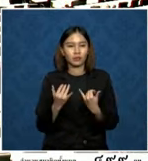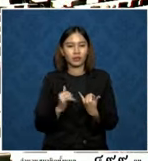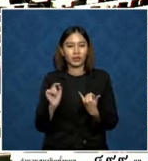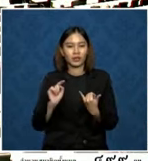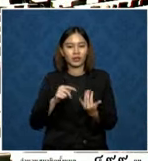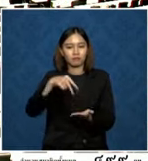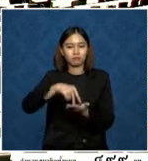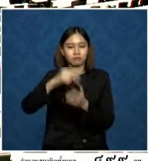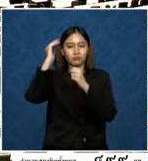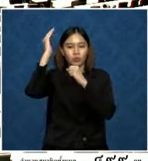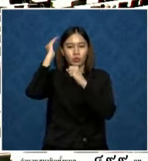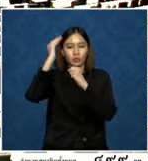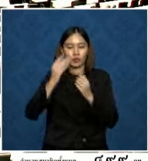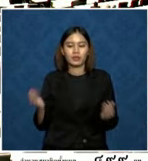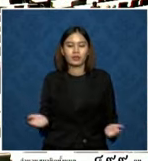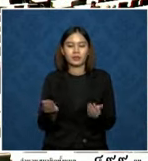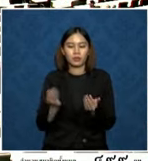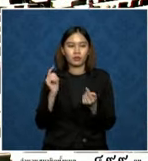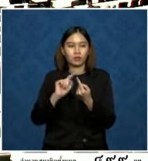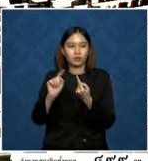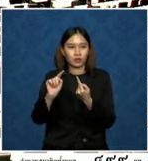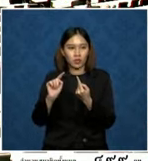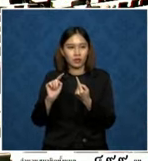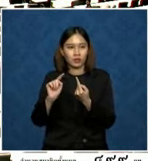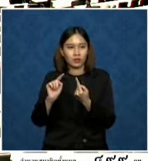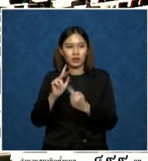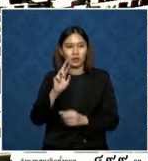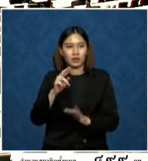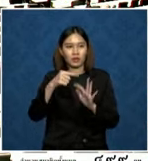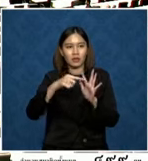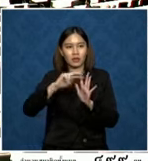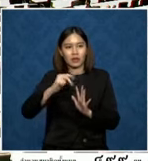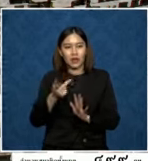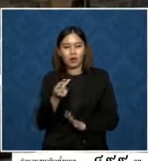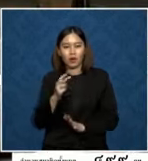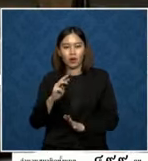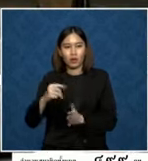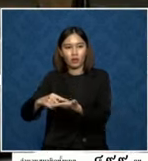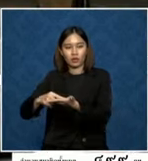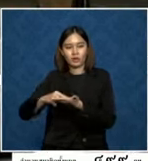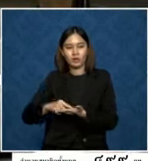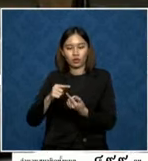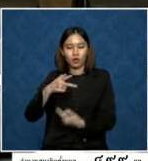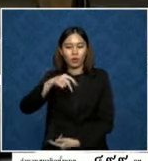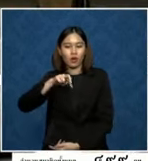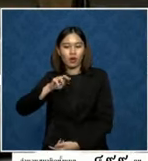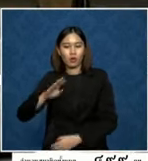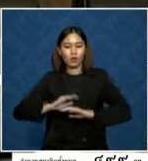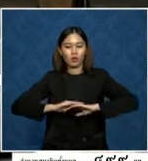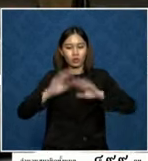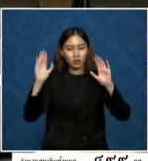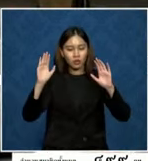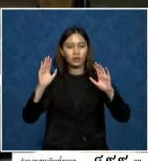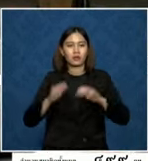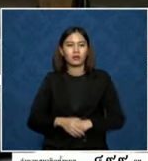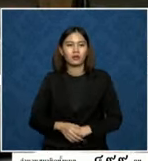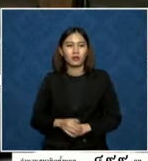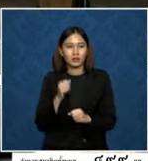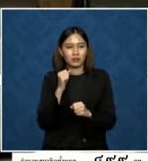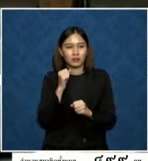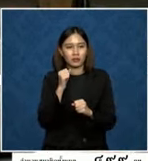ผมลุกขึ้นอภิปรายเพื่อสนับสนุนนะครับร่างที่คณะรัฐมนตรีได้เสนอนะครับเป็นพระราชบัญญัติยกเลิกนะครับการกระท